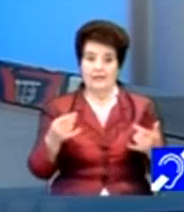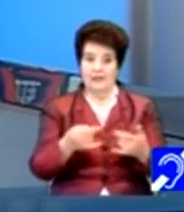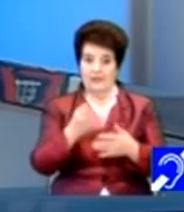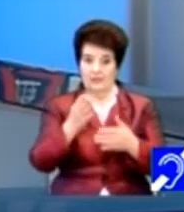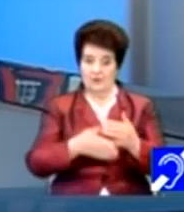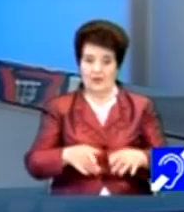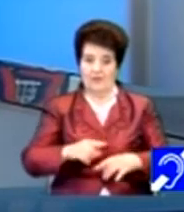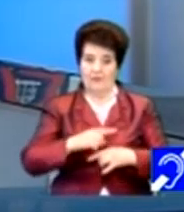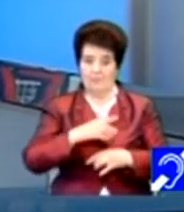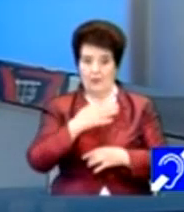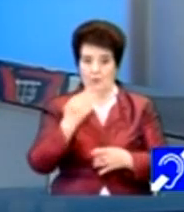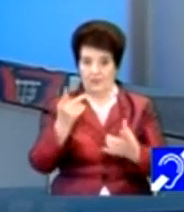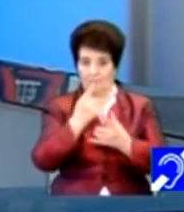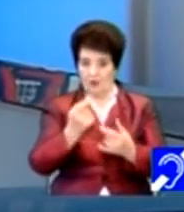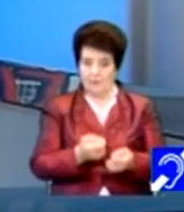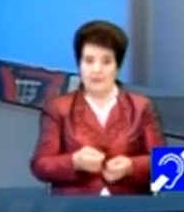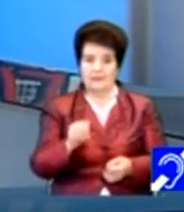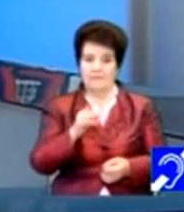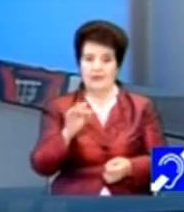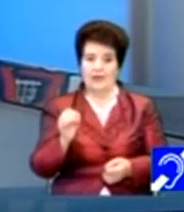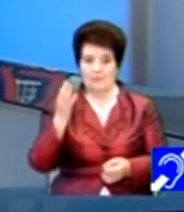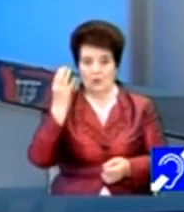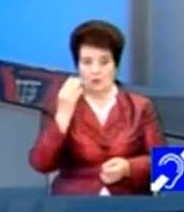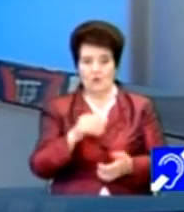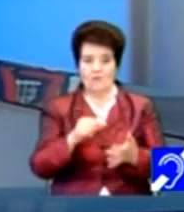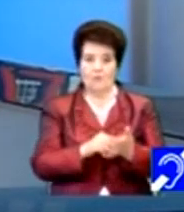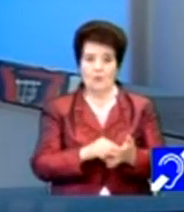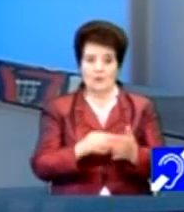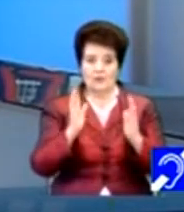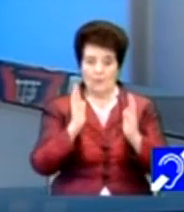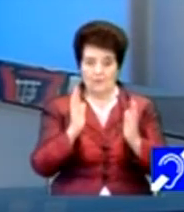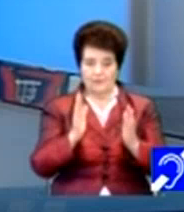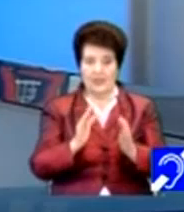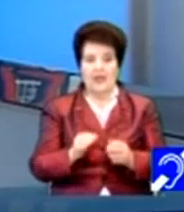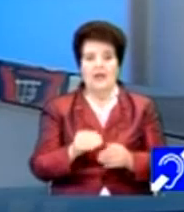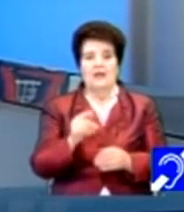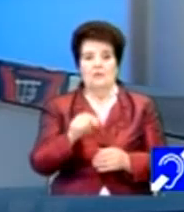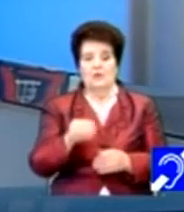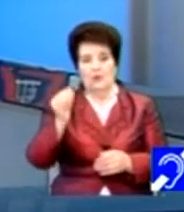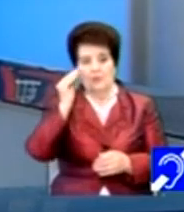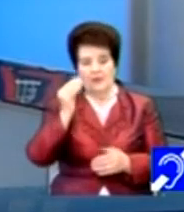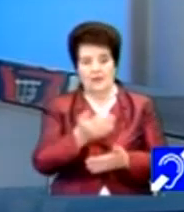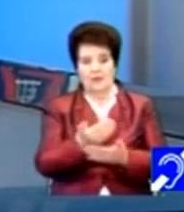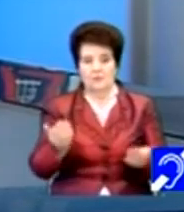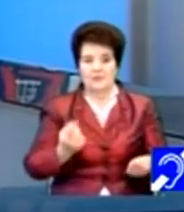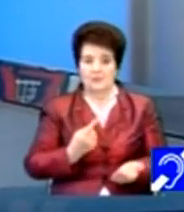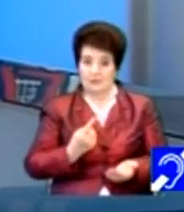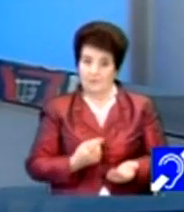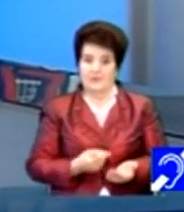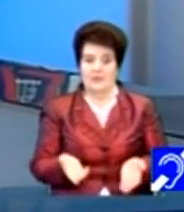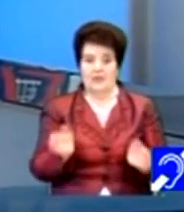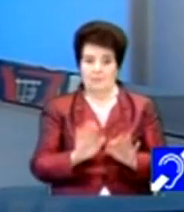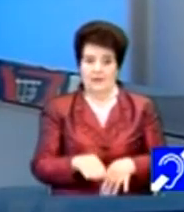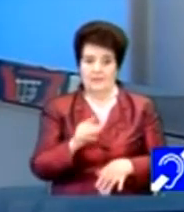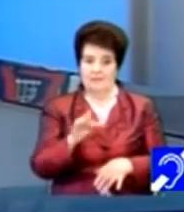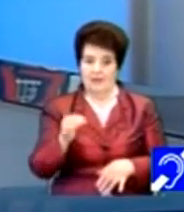Telejurnalul a ajuns la final. Mai multe informații găsiți pe tvremoldova.md sau pe pagina noastră de Facebook, unde așteptăm opiniile dumneavoastră.